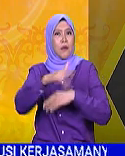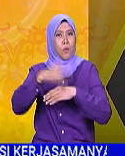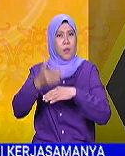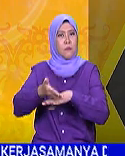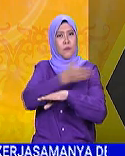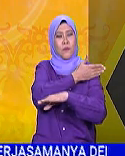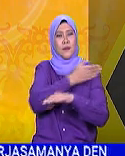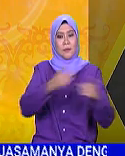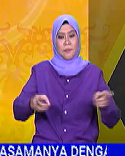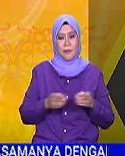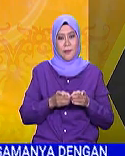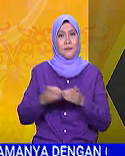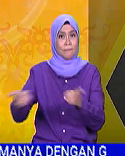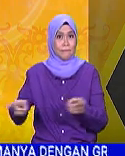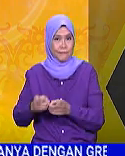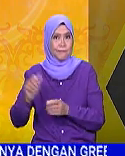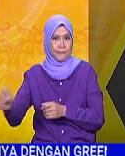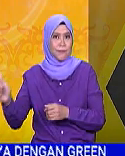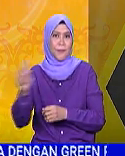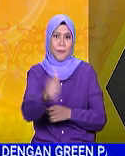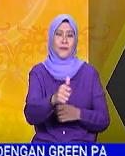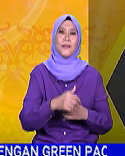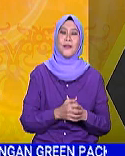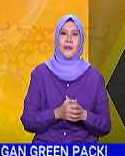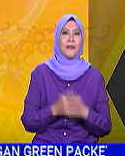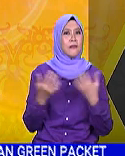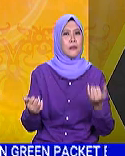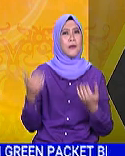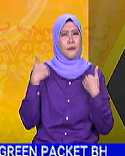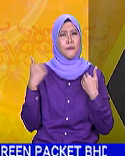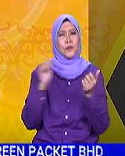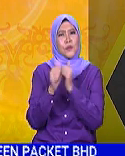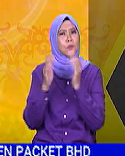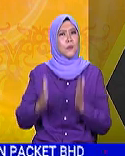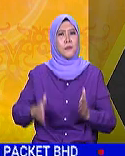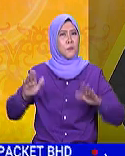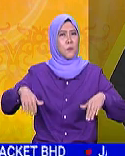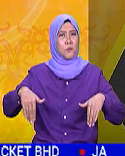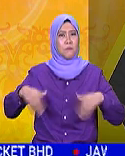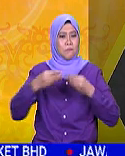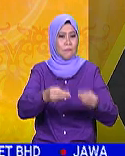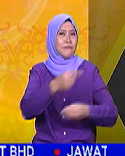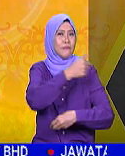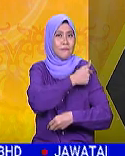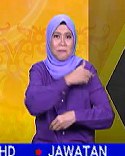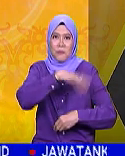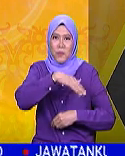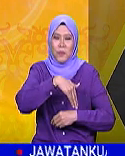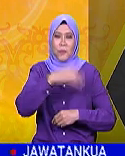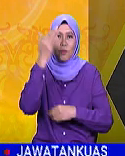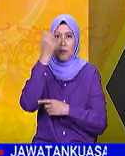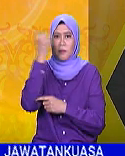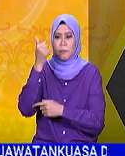awal di daerah masing-masing by sementara itu masih terdapat beberapa at lagi tidak dapat diberikan suntikan vaksin